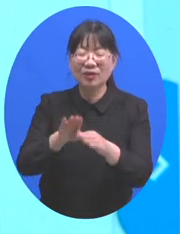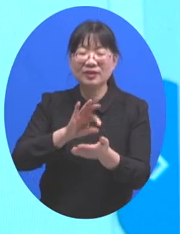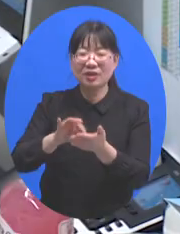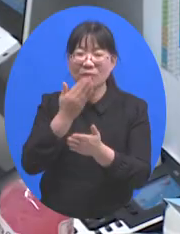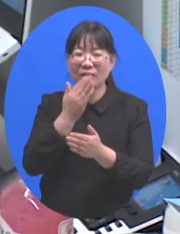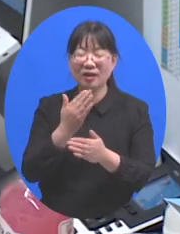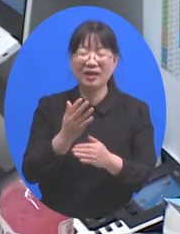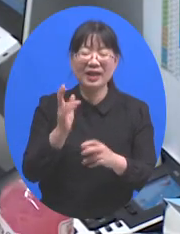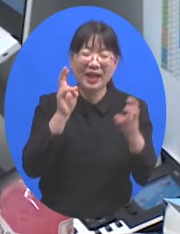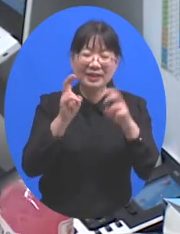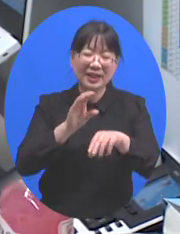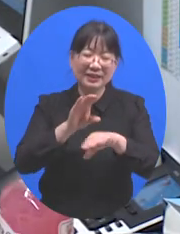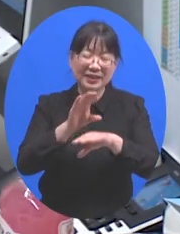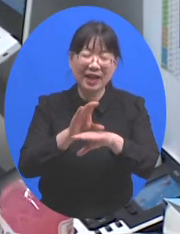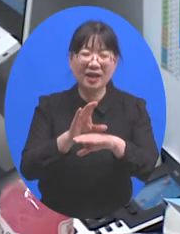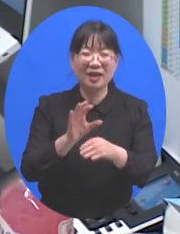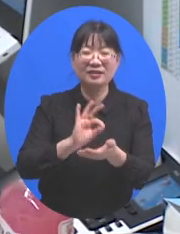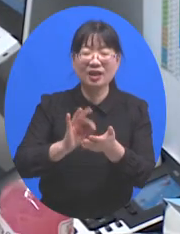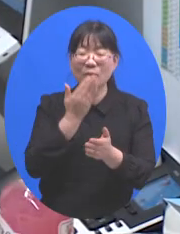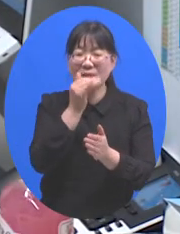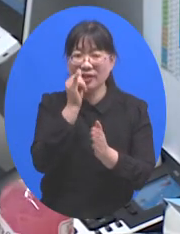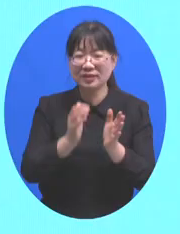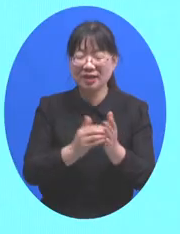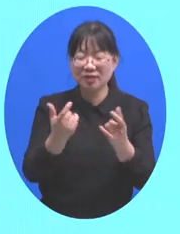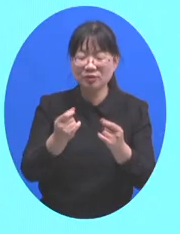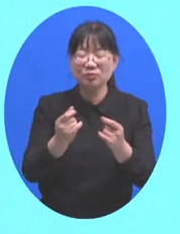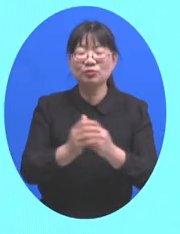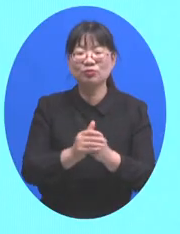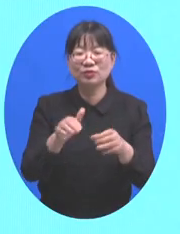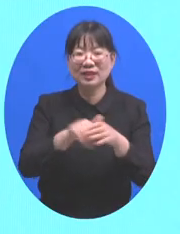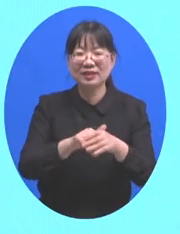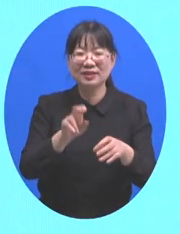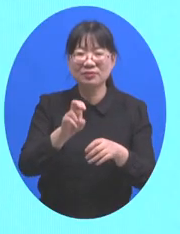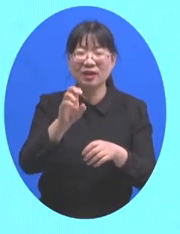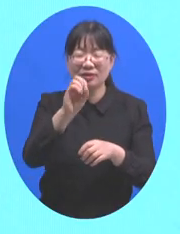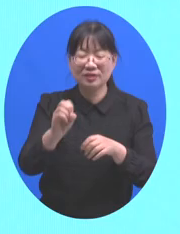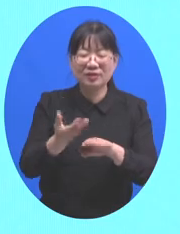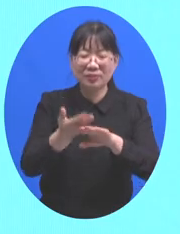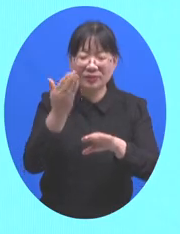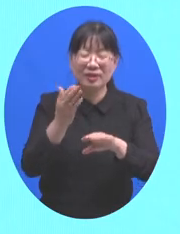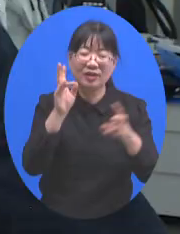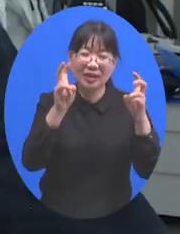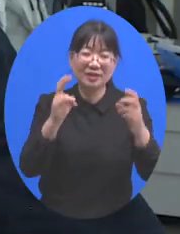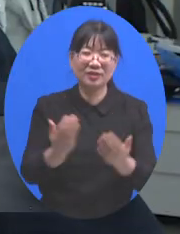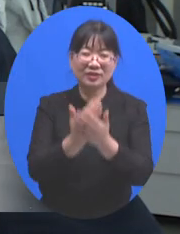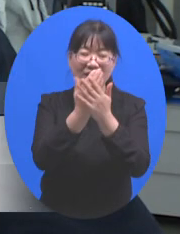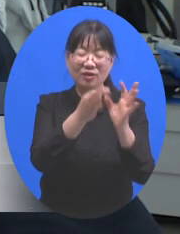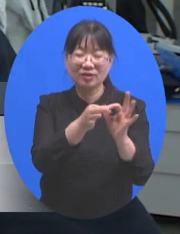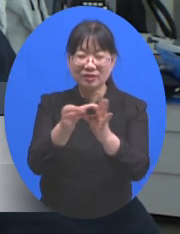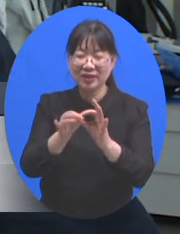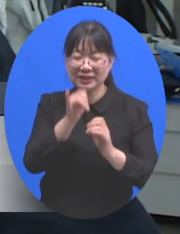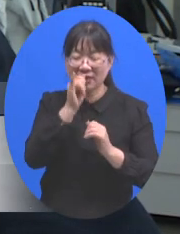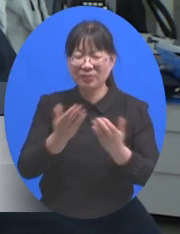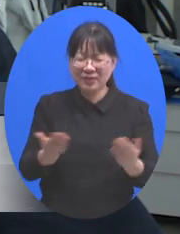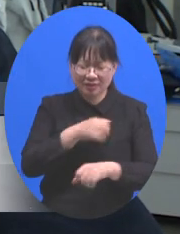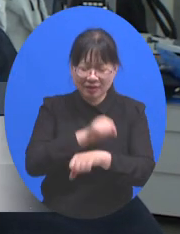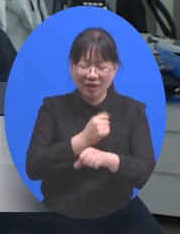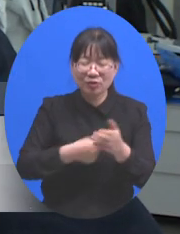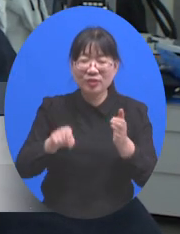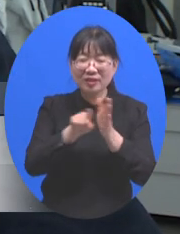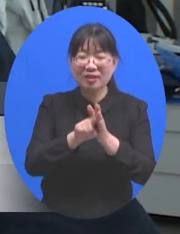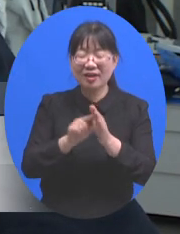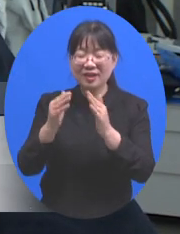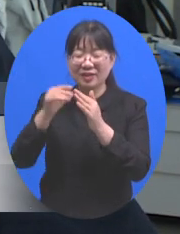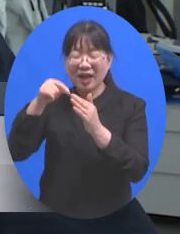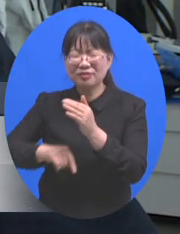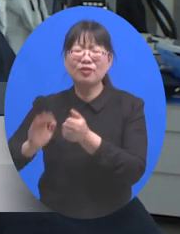카니발 리무진을 쓸 수도 있습니다. 이런 문화는 20% 넘는 회사의 성장으로 이어졌습니다. 일을 잘하려면